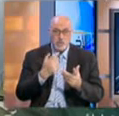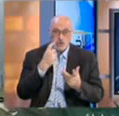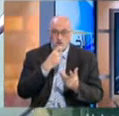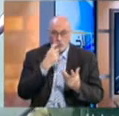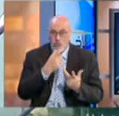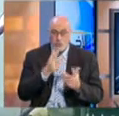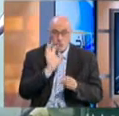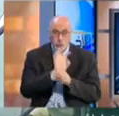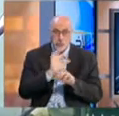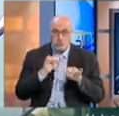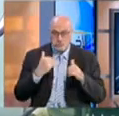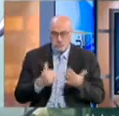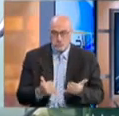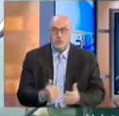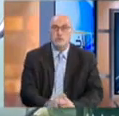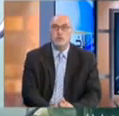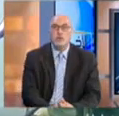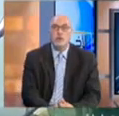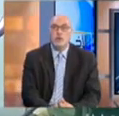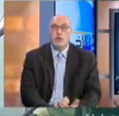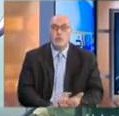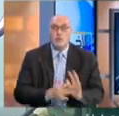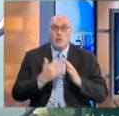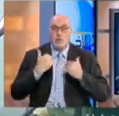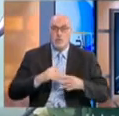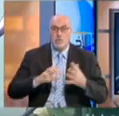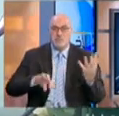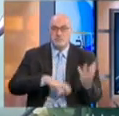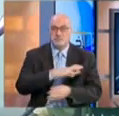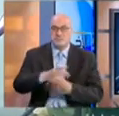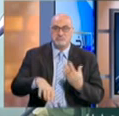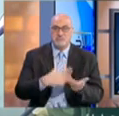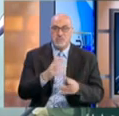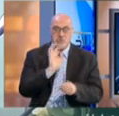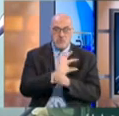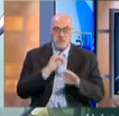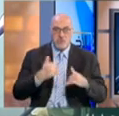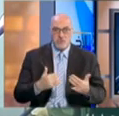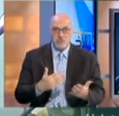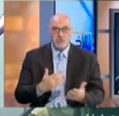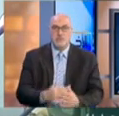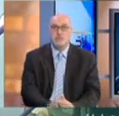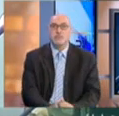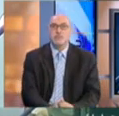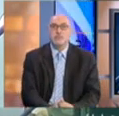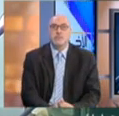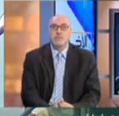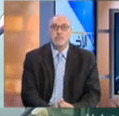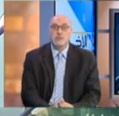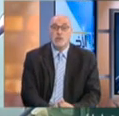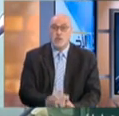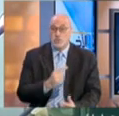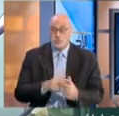الذي يكنه هؤلاء المخربين لبلادنا الجزائر،